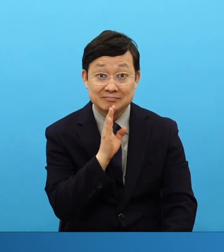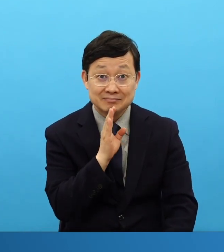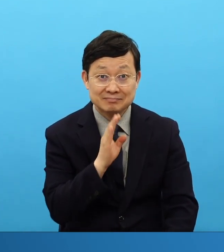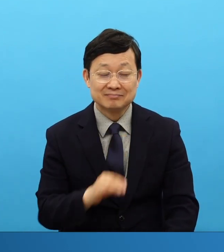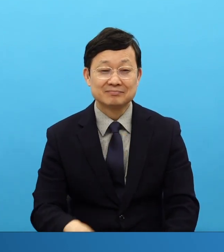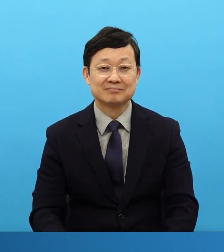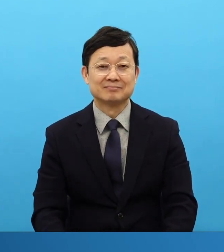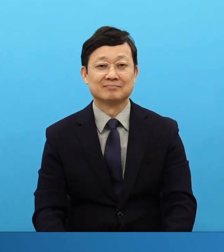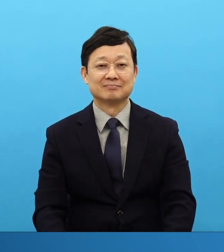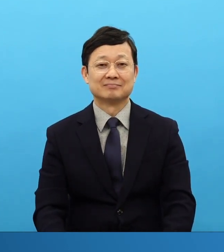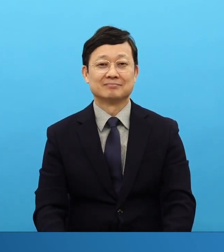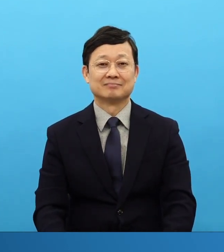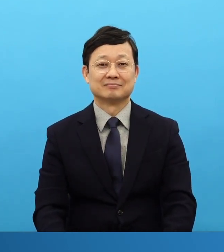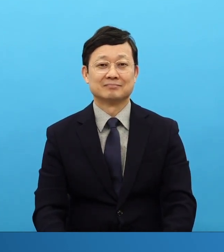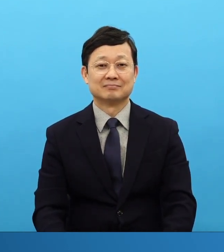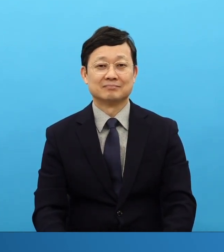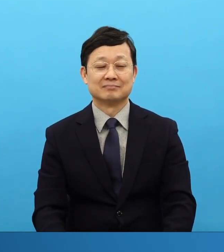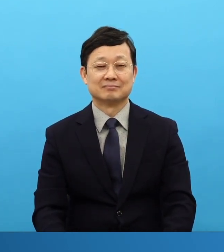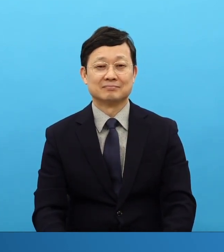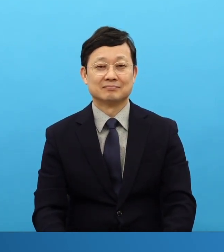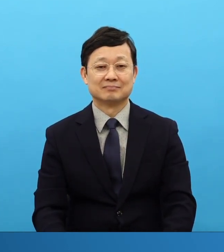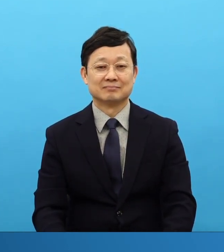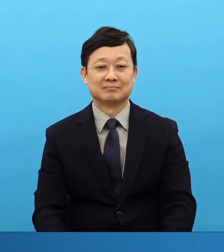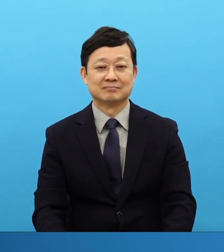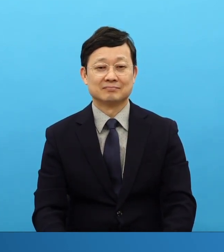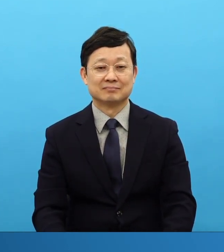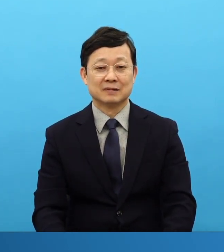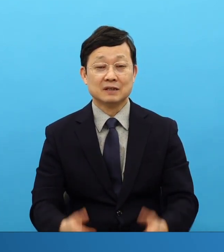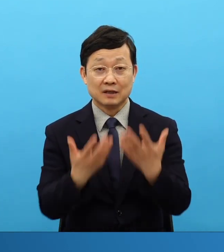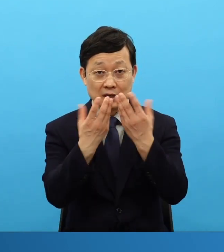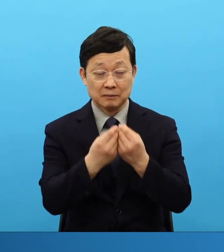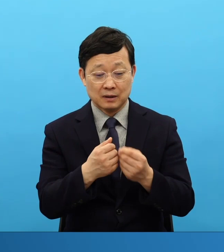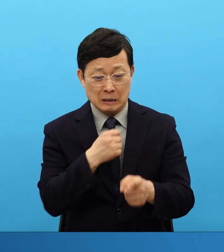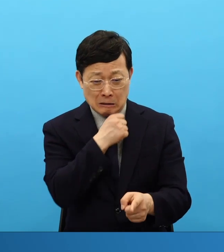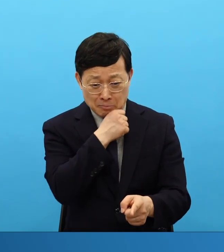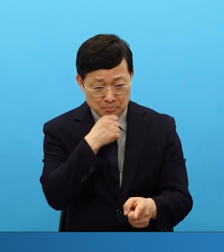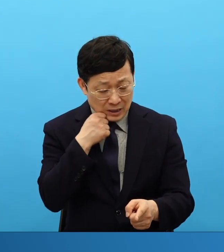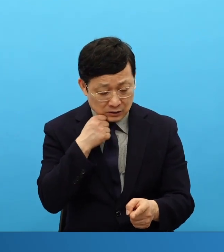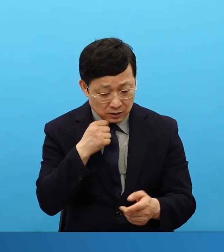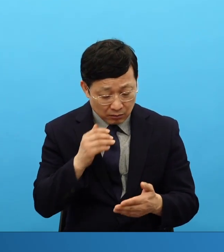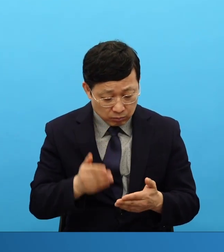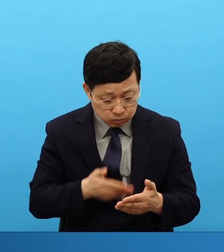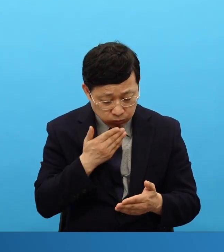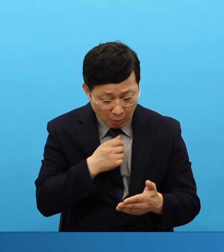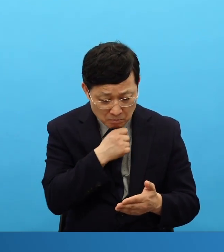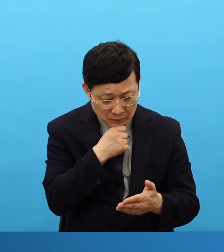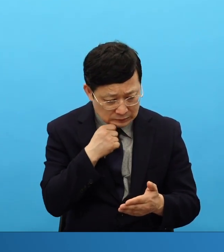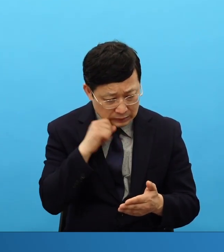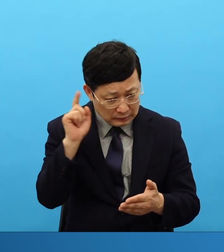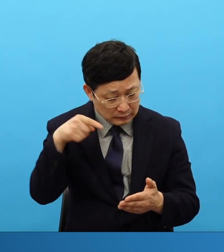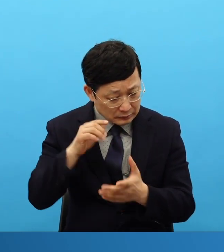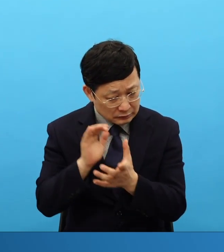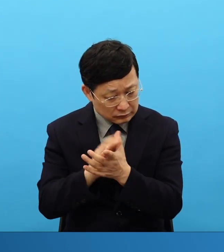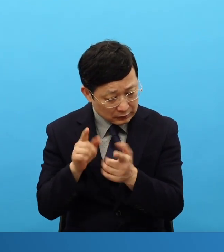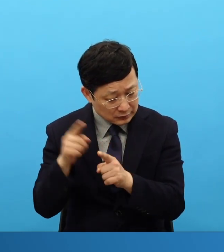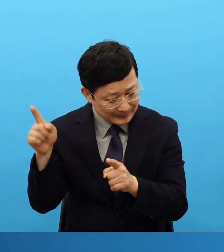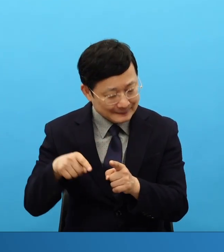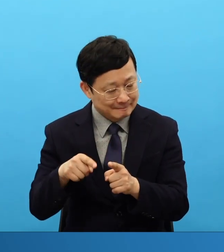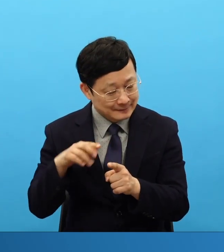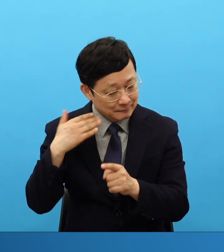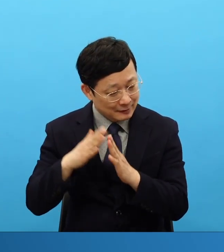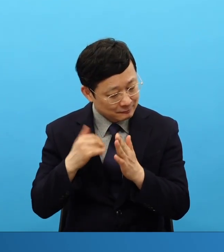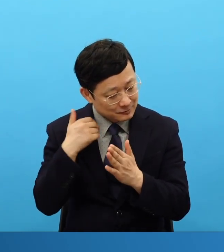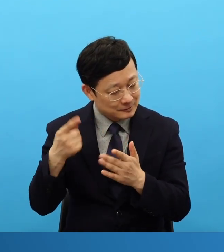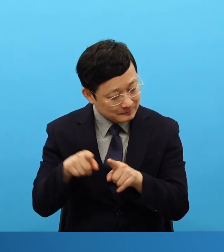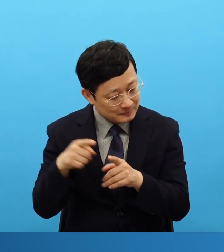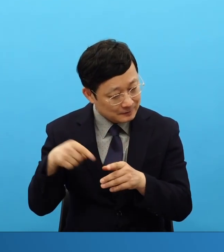that so? 이상배가 밥 먹다가 야 다음에 치우이 들어와야 되겠네. No. 이래야 그 식당이 되는 거요. Pastor Lee Sang-bae must eat his food and 그쵸? think to myself, oh, I need to